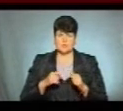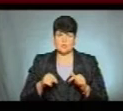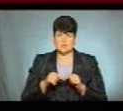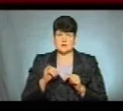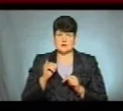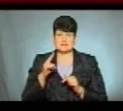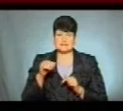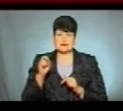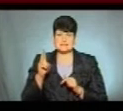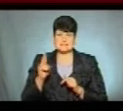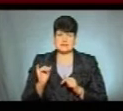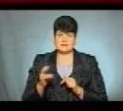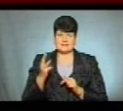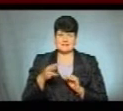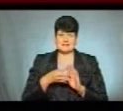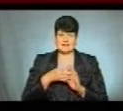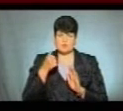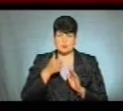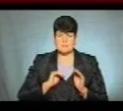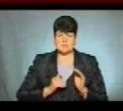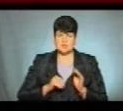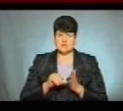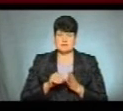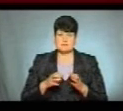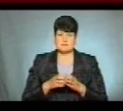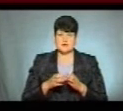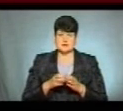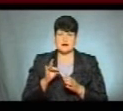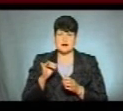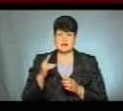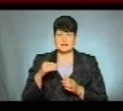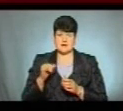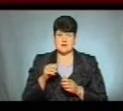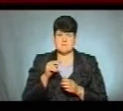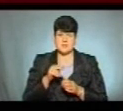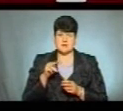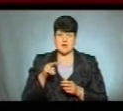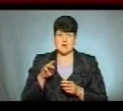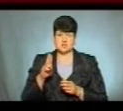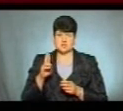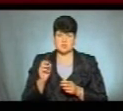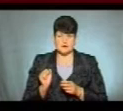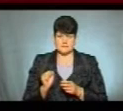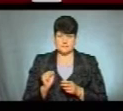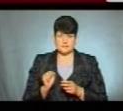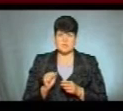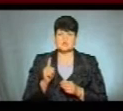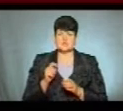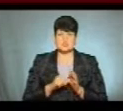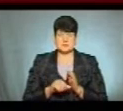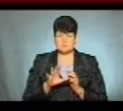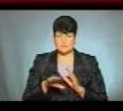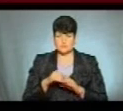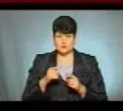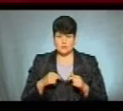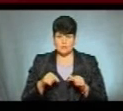Ігор Дацьків, 39 років, підприємець, член політичної партії «Радикальна партія Ляшка». На 165-му виборчому